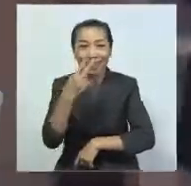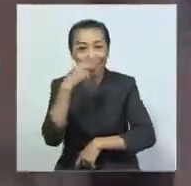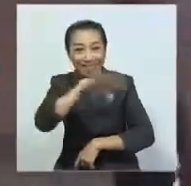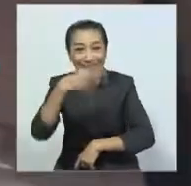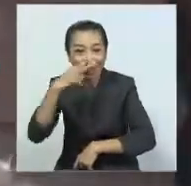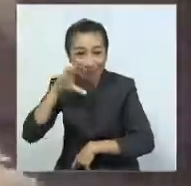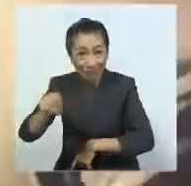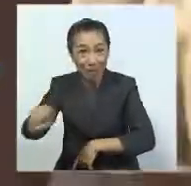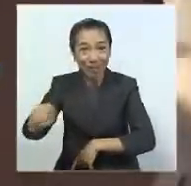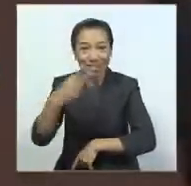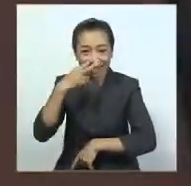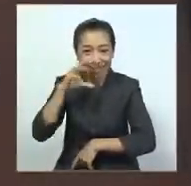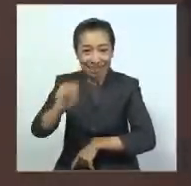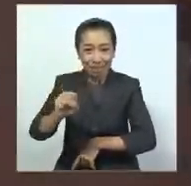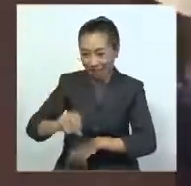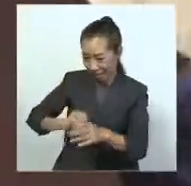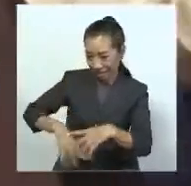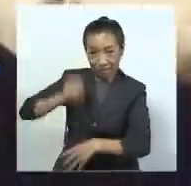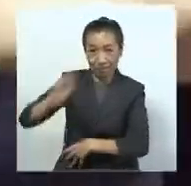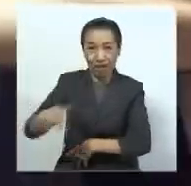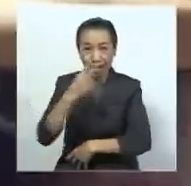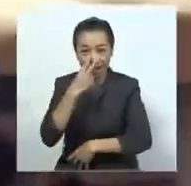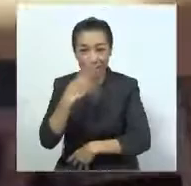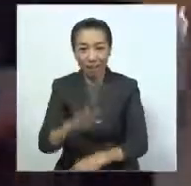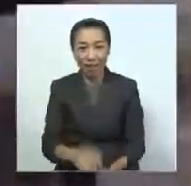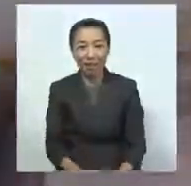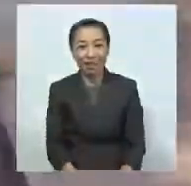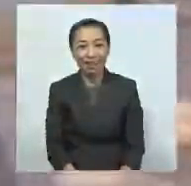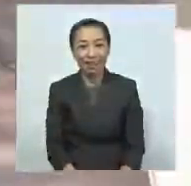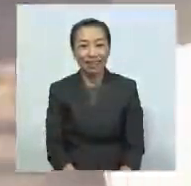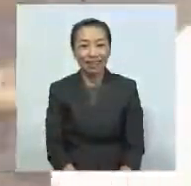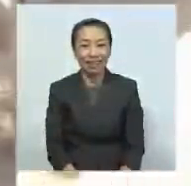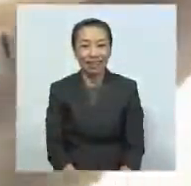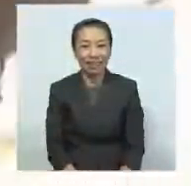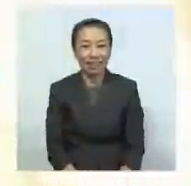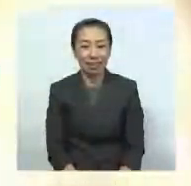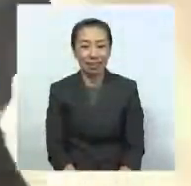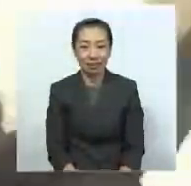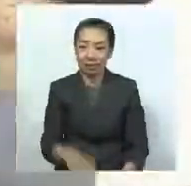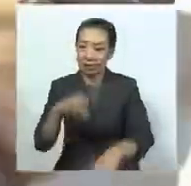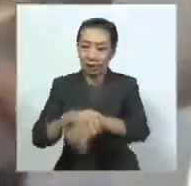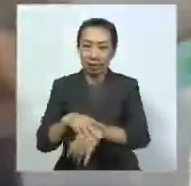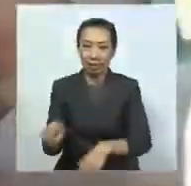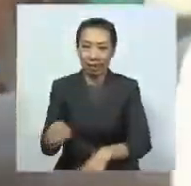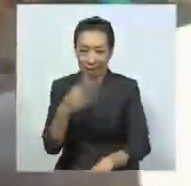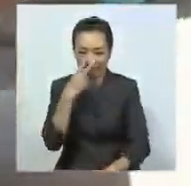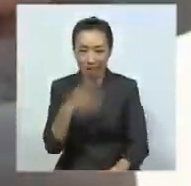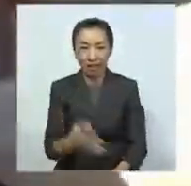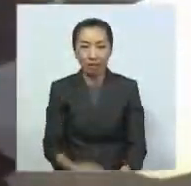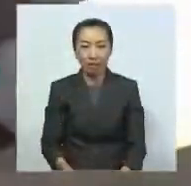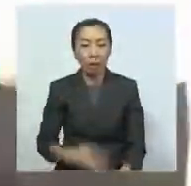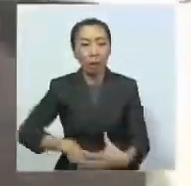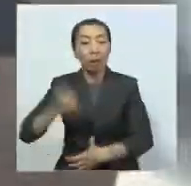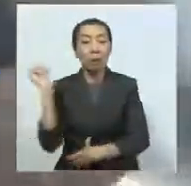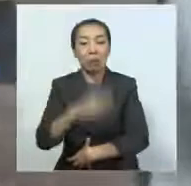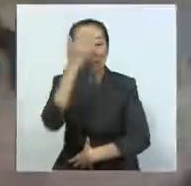องเห็นแล้วครับอย่าเพิ่งเก็บนะพี่อย่าเพิ่งเก็บเดี๋ยวผมขอ ชี้ไว้ครับ คุมตัวเลยครับคุมตัวเลย ท ิ้